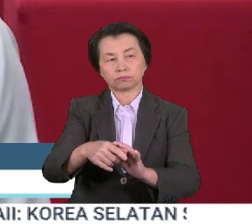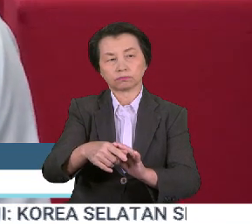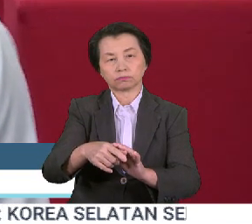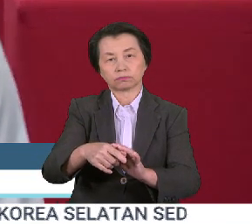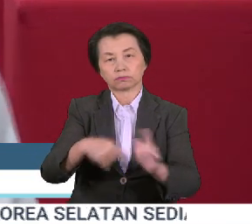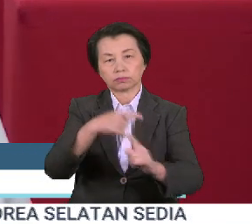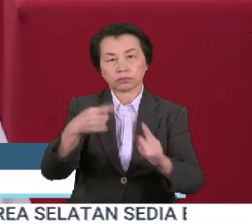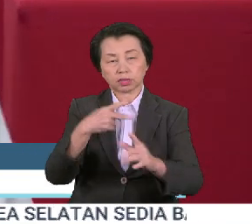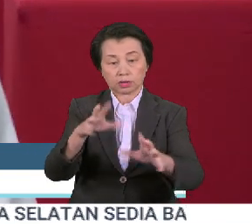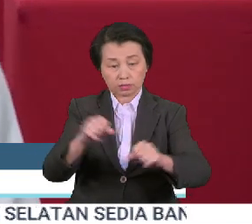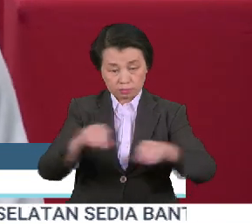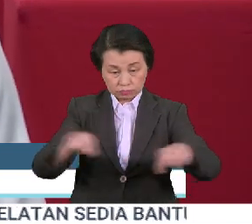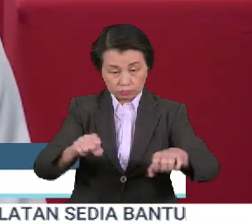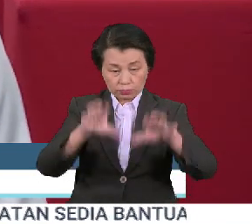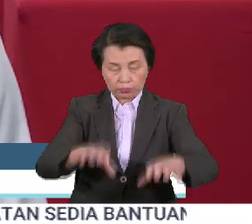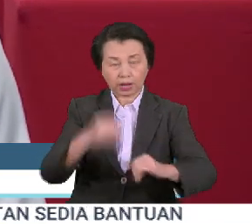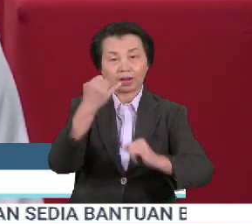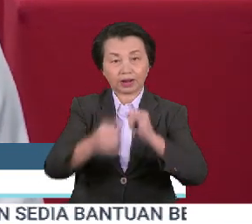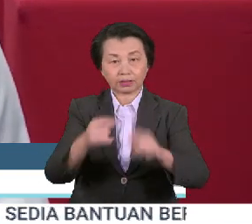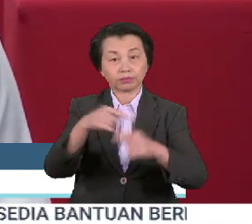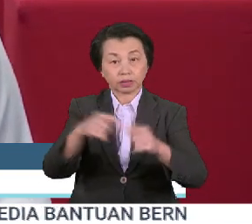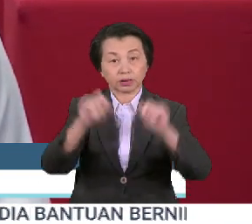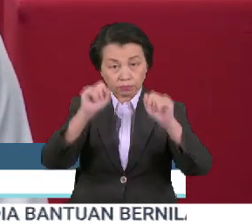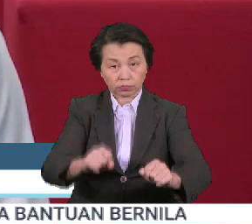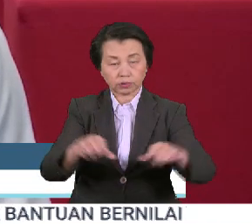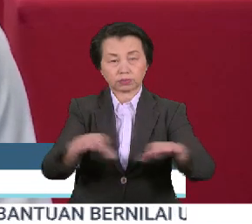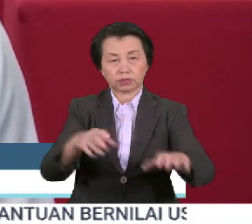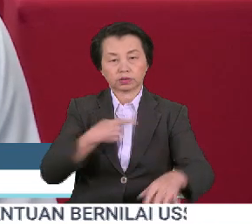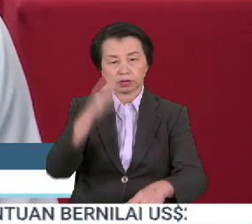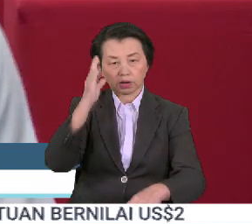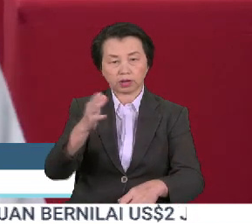kita dapat buat klinik dan kita akan